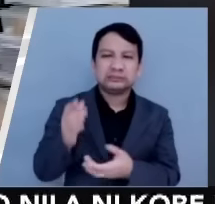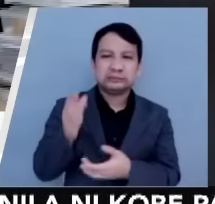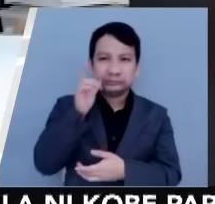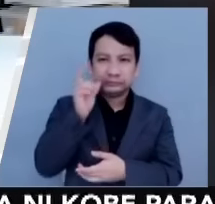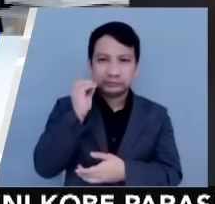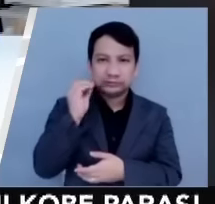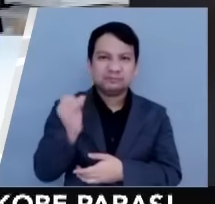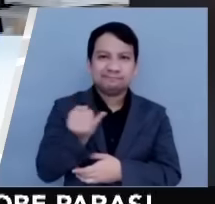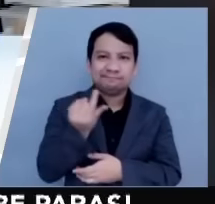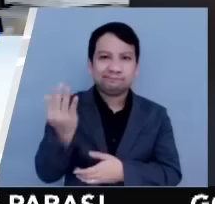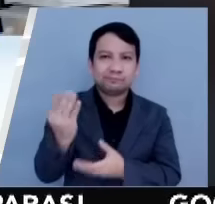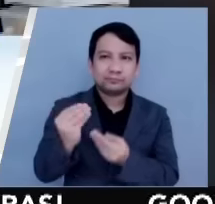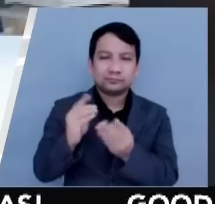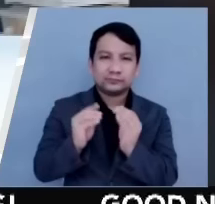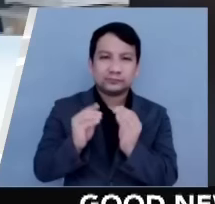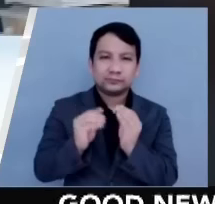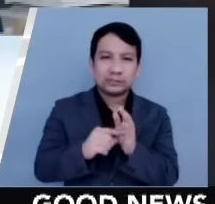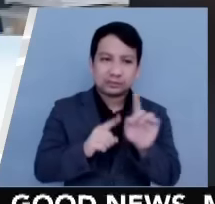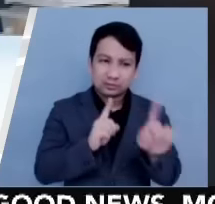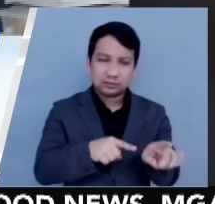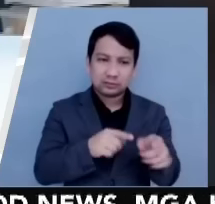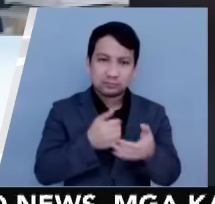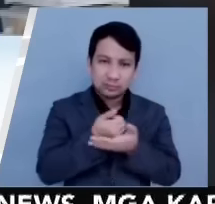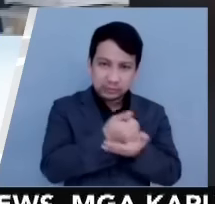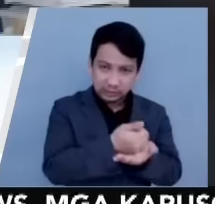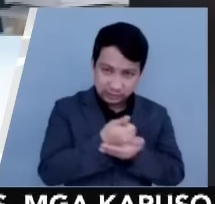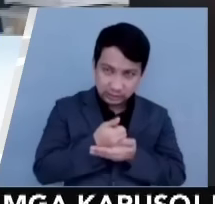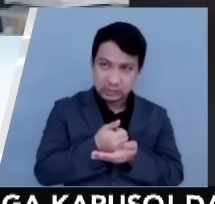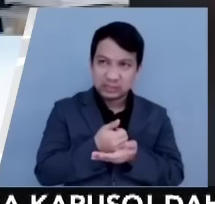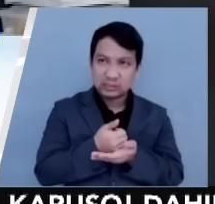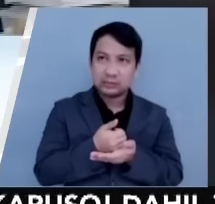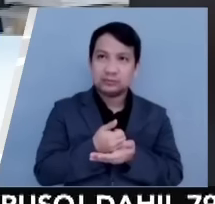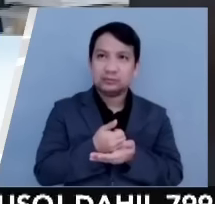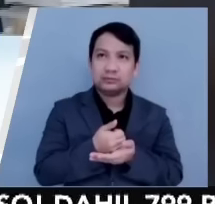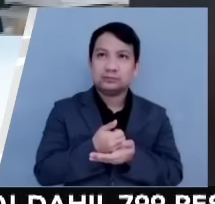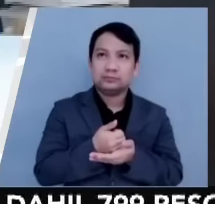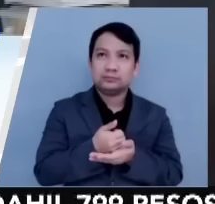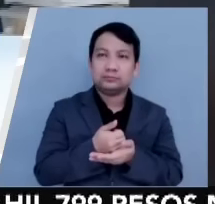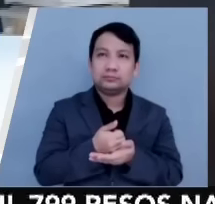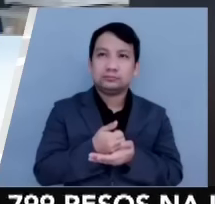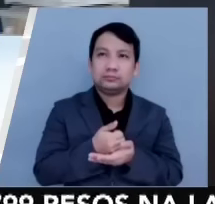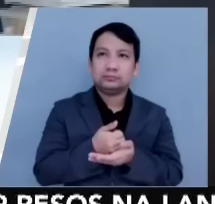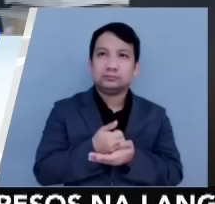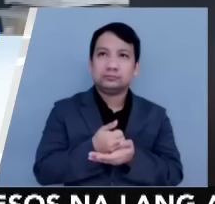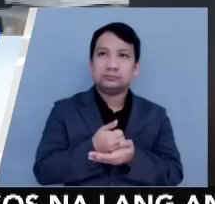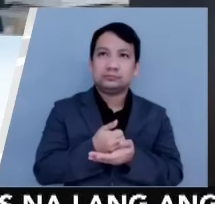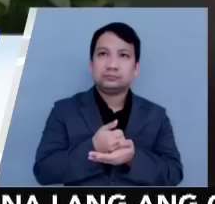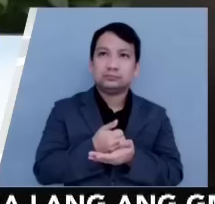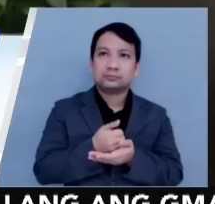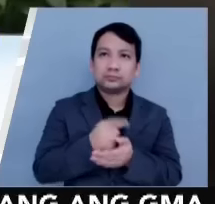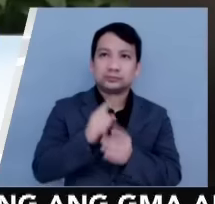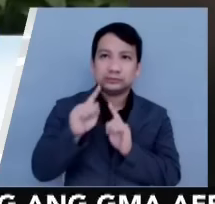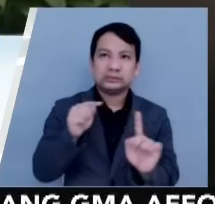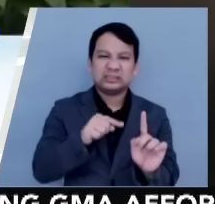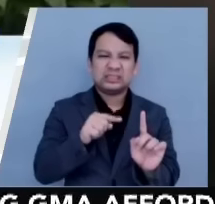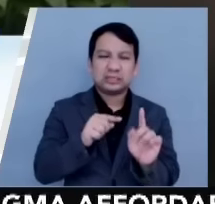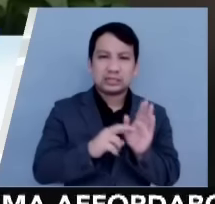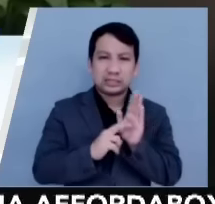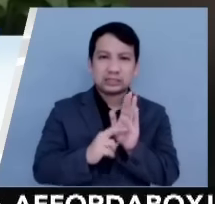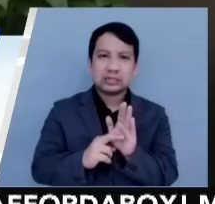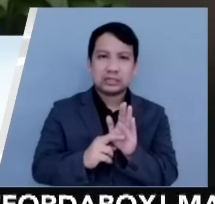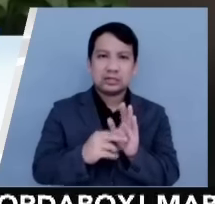pa siyang binigyan ng pagkakataon na makipagtulungan sa hearing ng Quadcom pero iisa ang sagot ni Cassandra Leong na inaakusa ang incorporator ng Lucky South 99